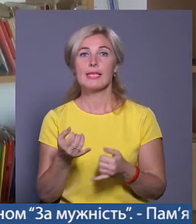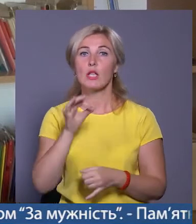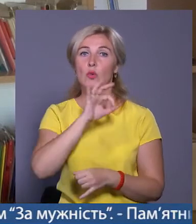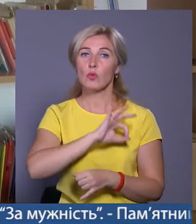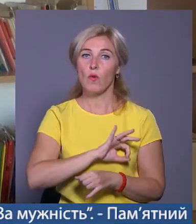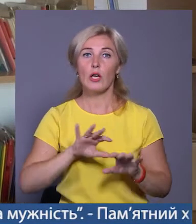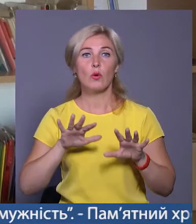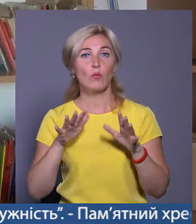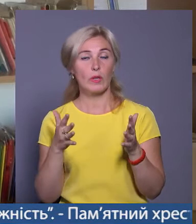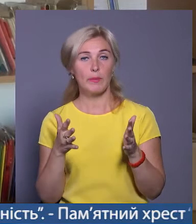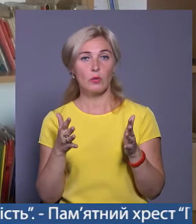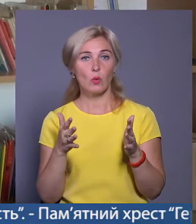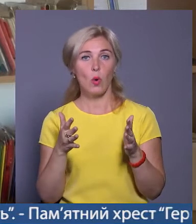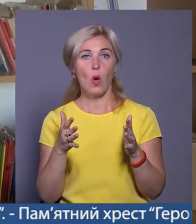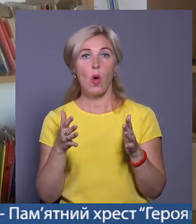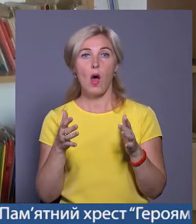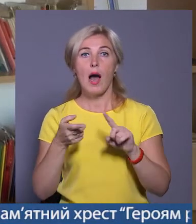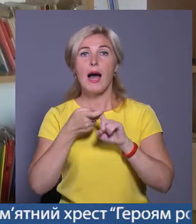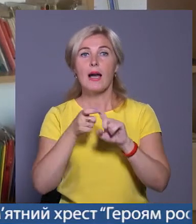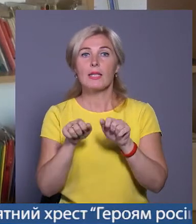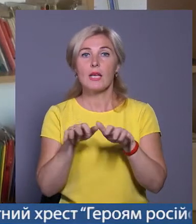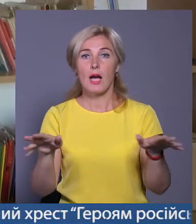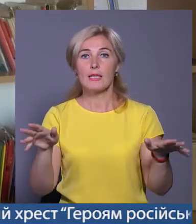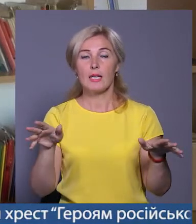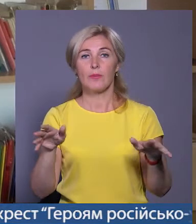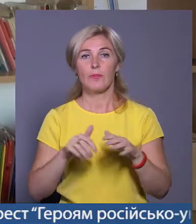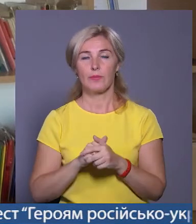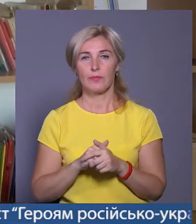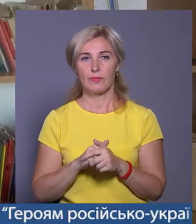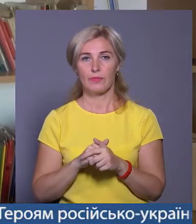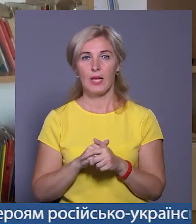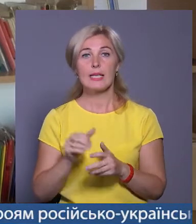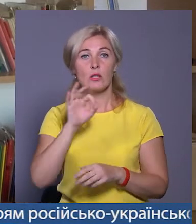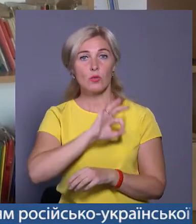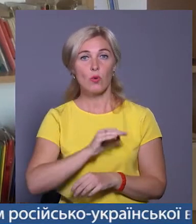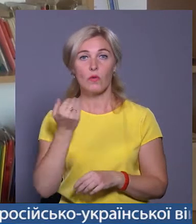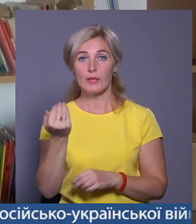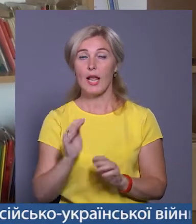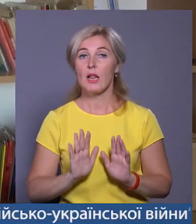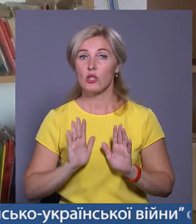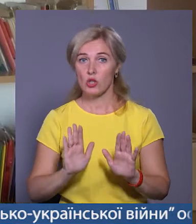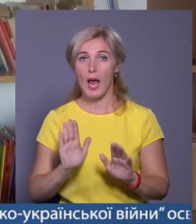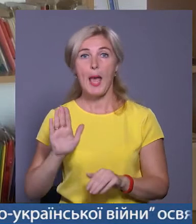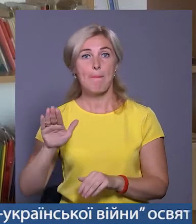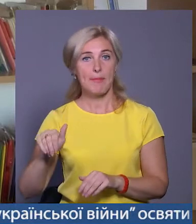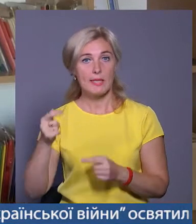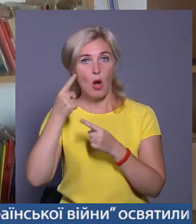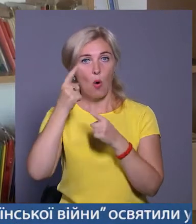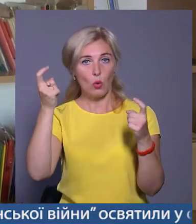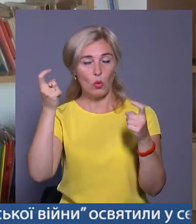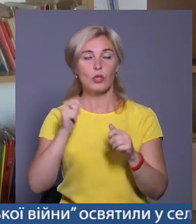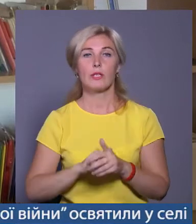застосування у випадку радіаційного зараження. Застосовуються вони лише після